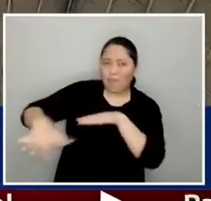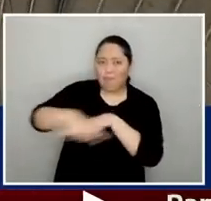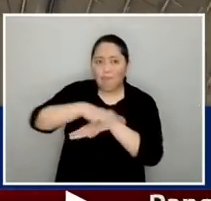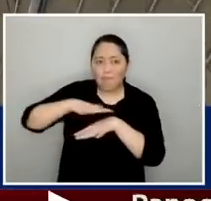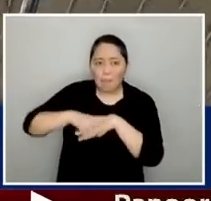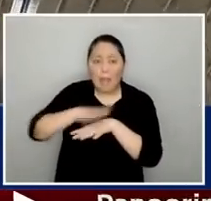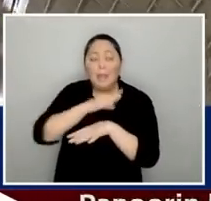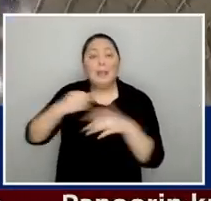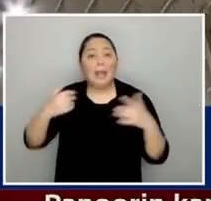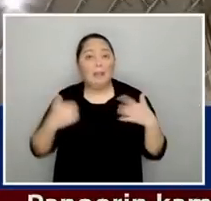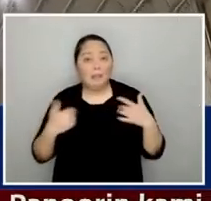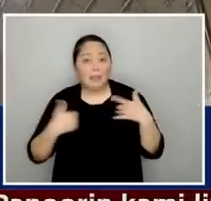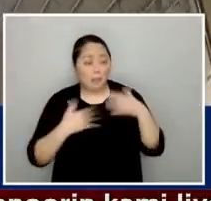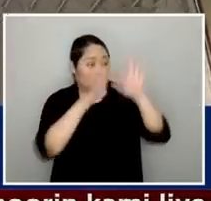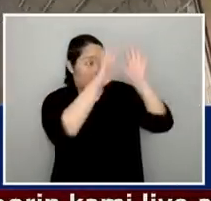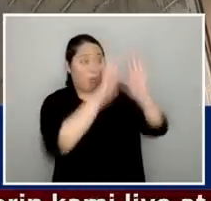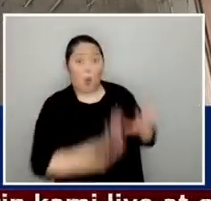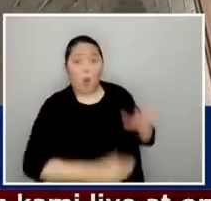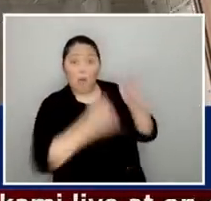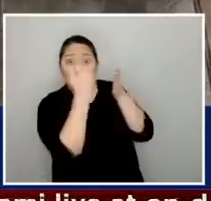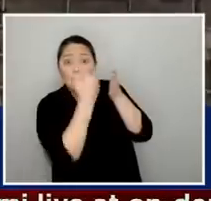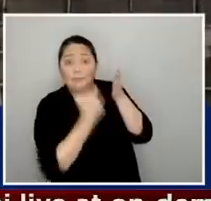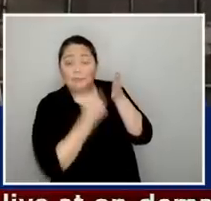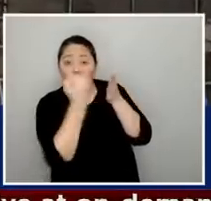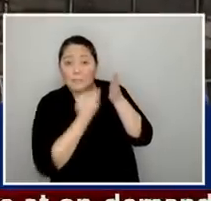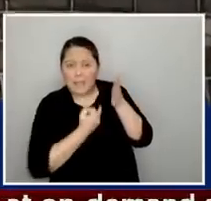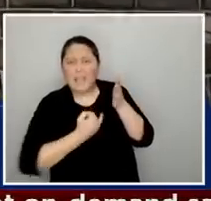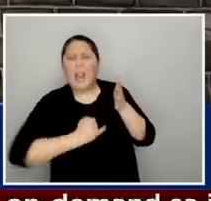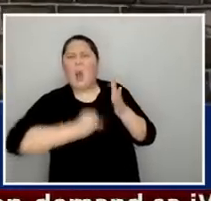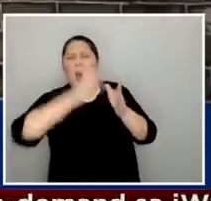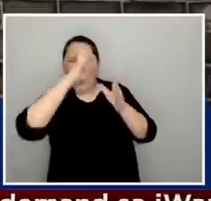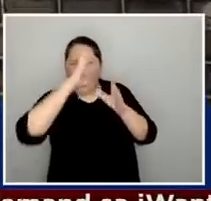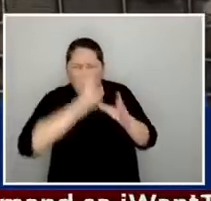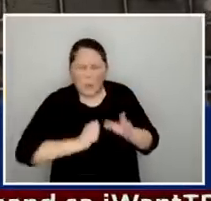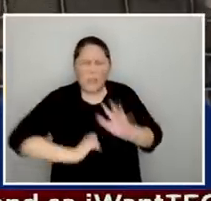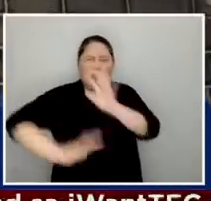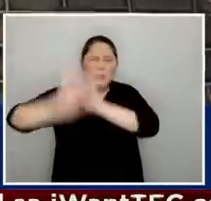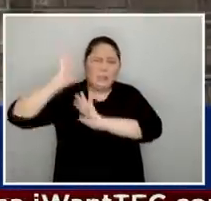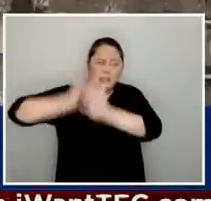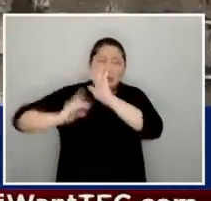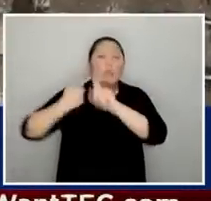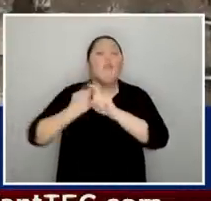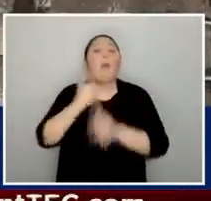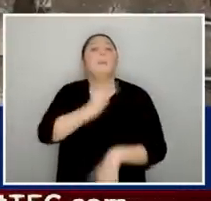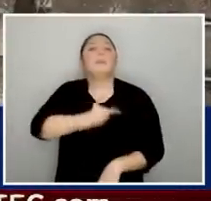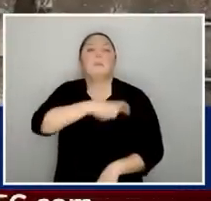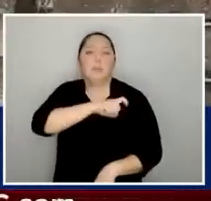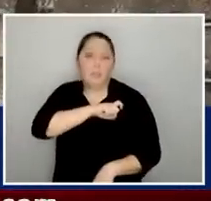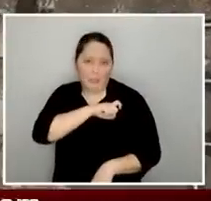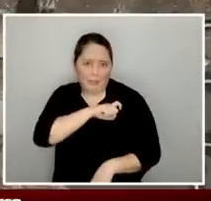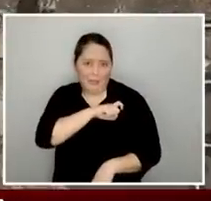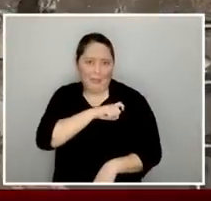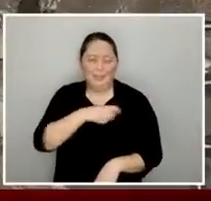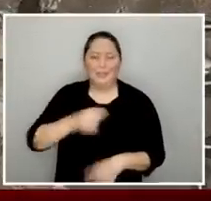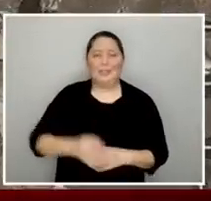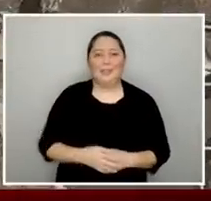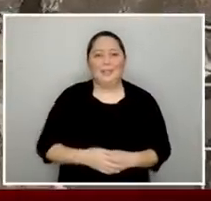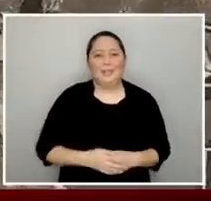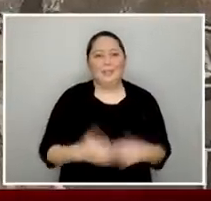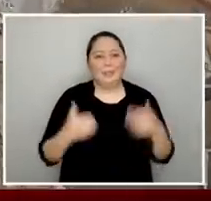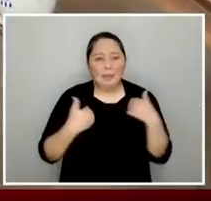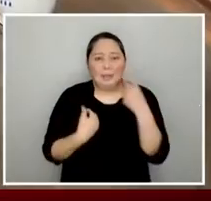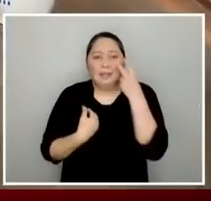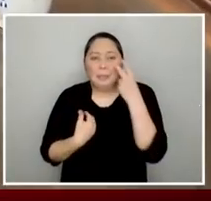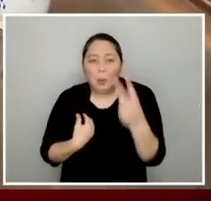bansa mula sa panahon ng mga Kastila. Mga simbolo sa Sagrada Familia o sila Jesus, Jose at